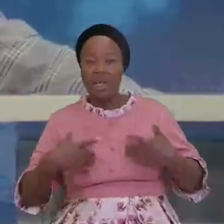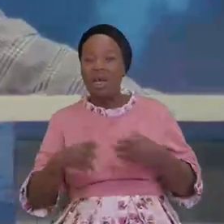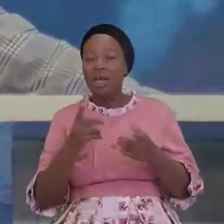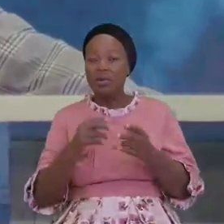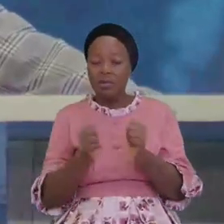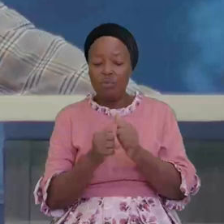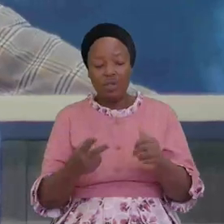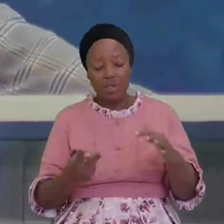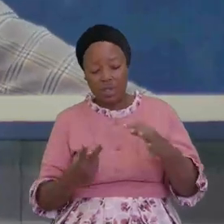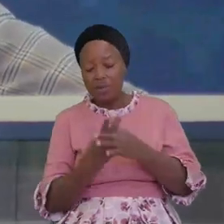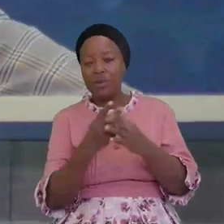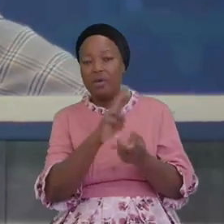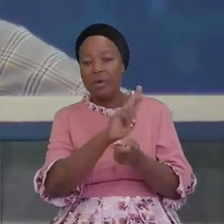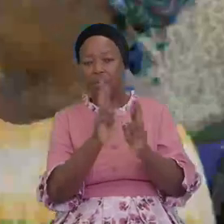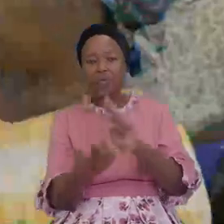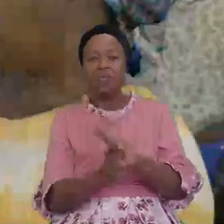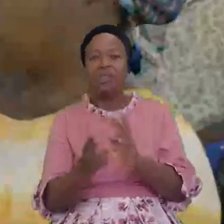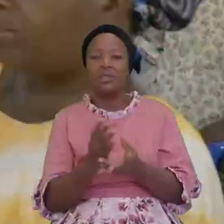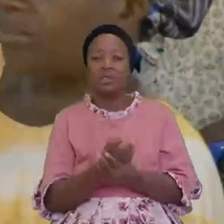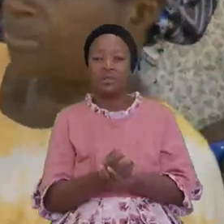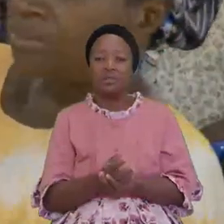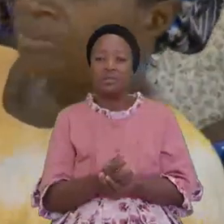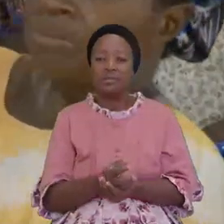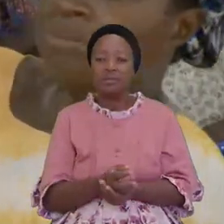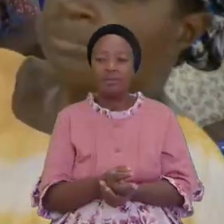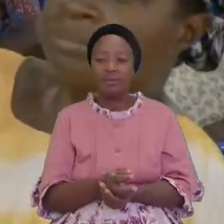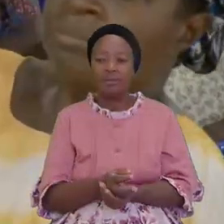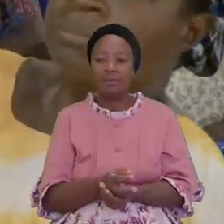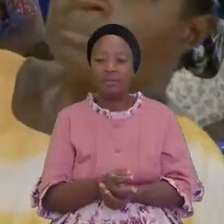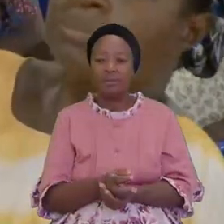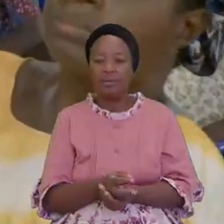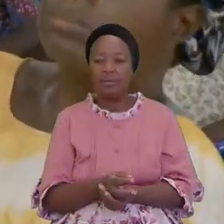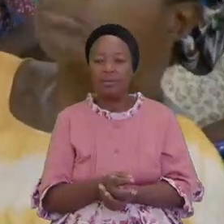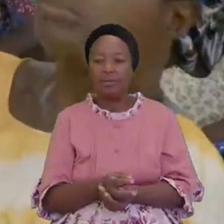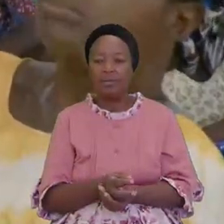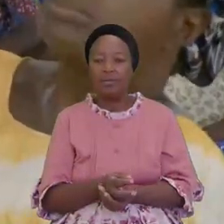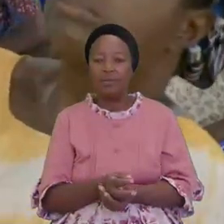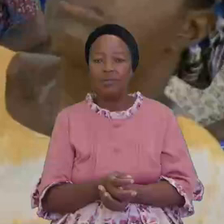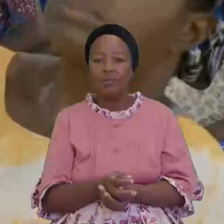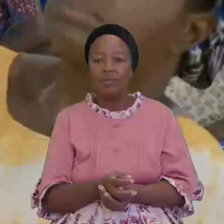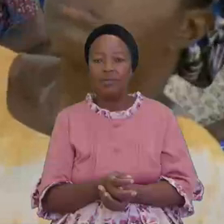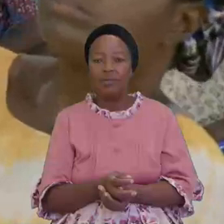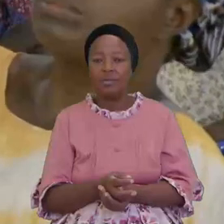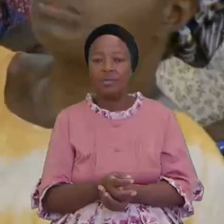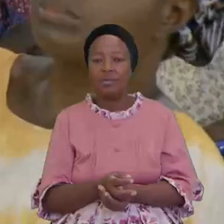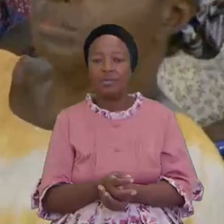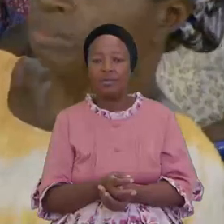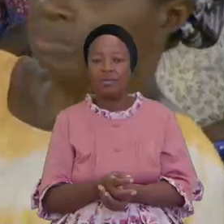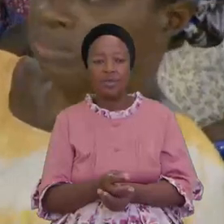toutes ses abominations secrètes avec une repentance transparente.